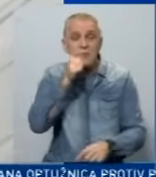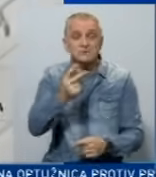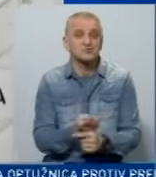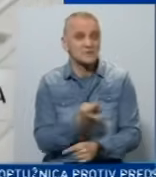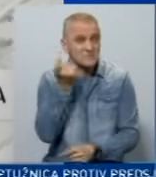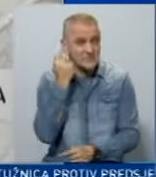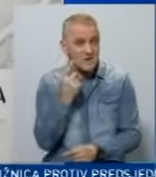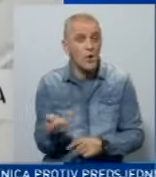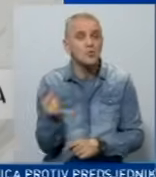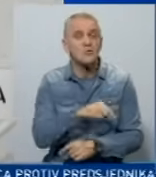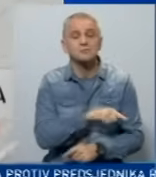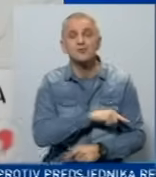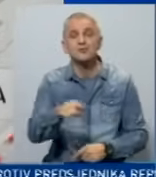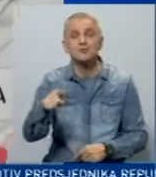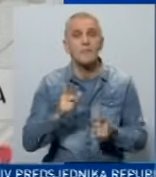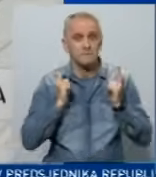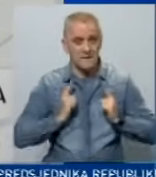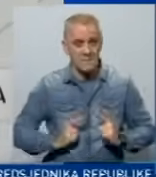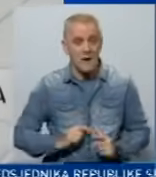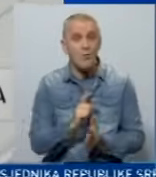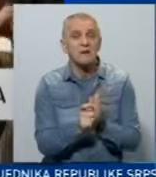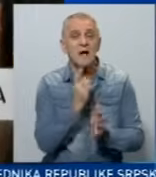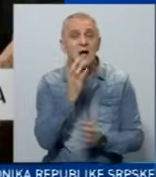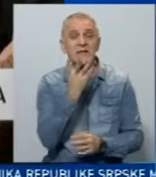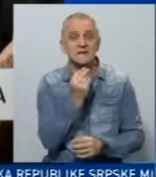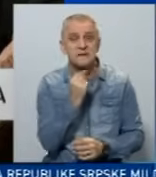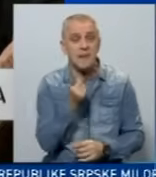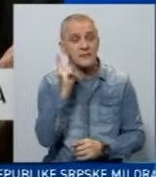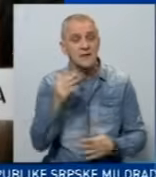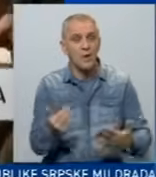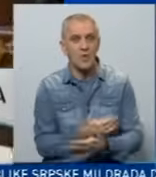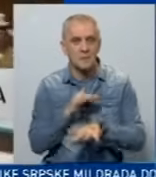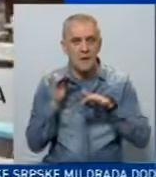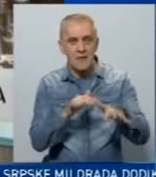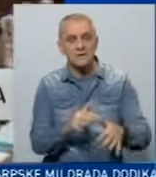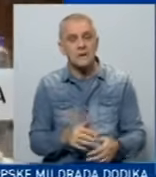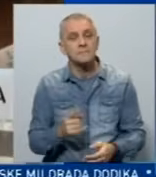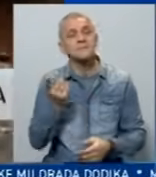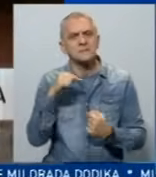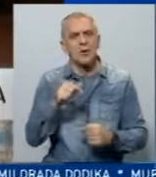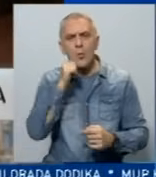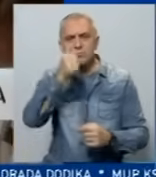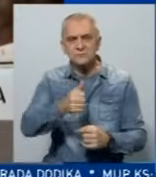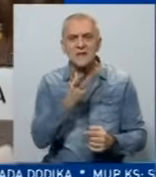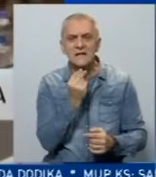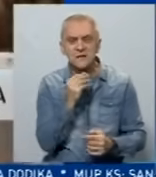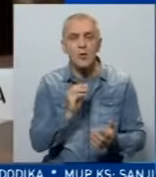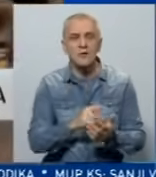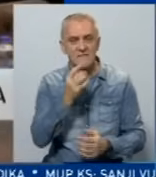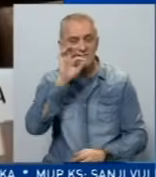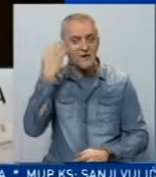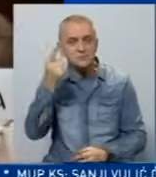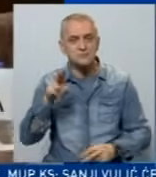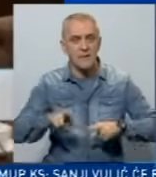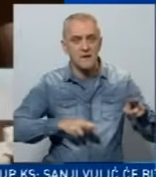posjeta državnog sekretara dovesti do primirja u vrijeme kada Izrael prijeti novim napadima. Osim njega u posjeti Izraelu je i